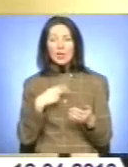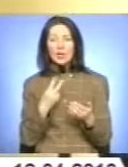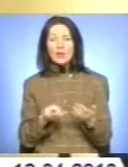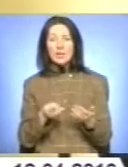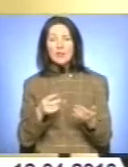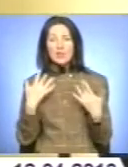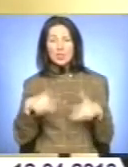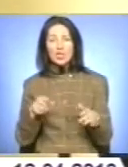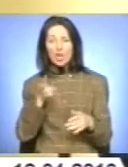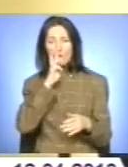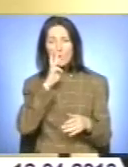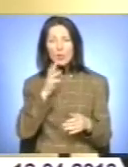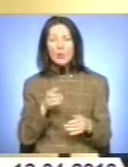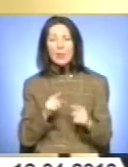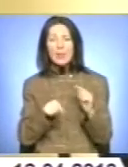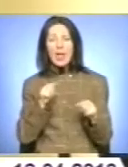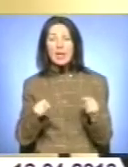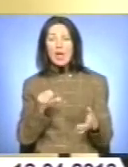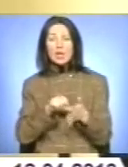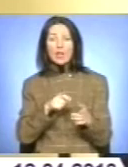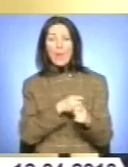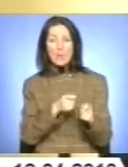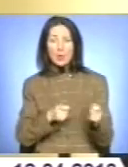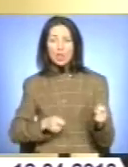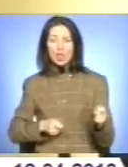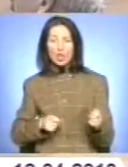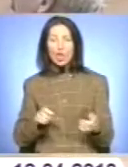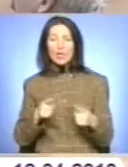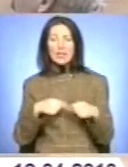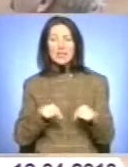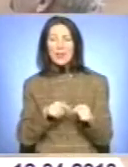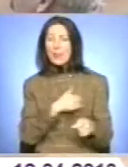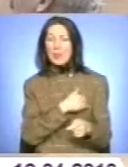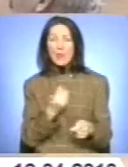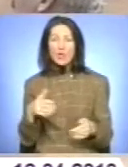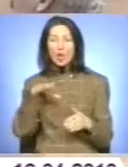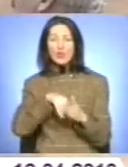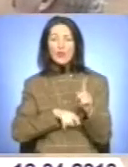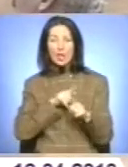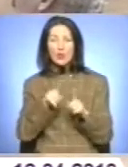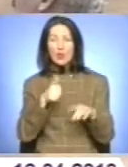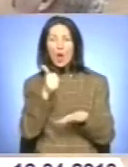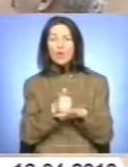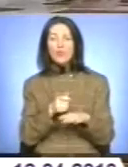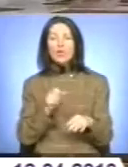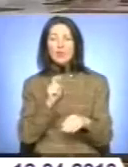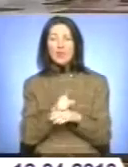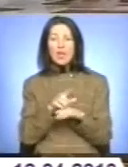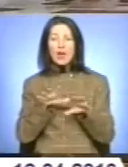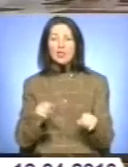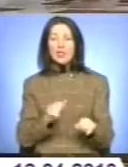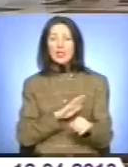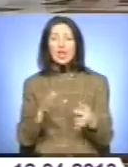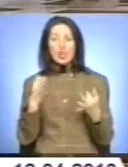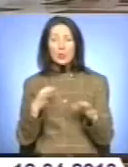Янукович. Деякі представники бюрократичної системи не бажають втілювати реформи. Відтак, головне завдання влади – не допустити гальмування позитивних